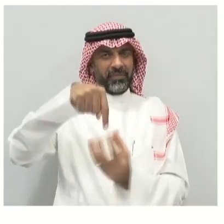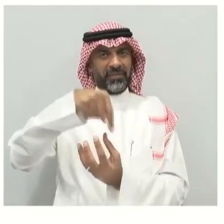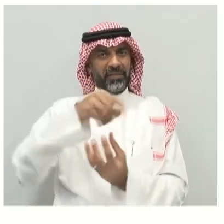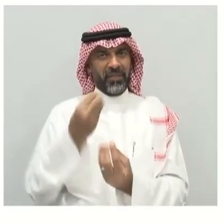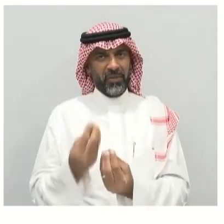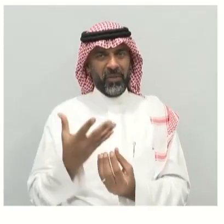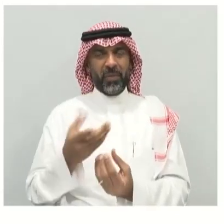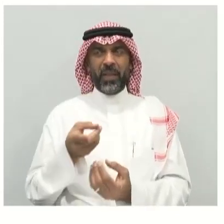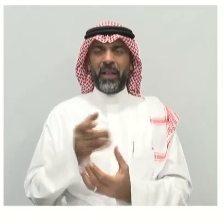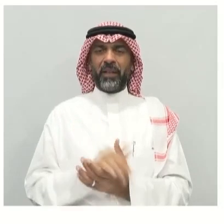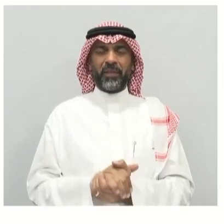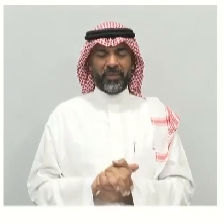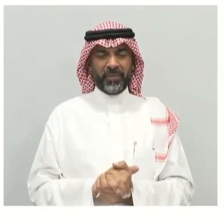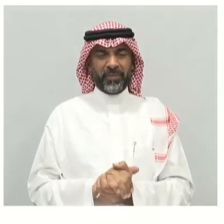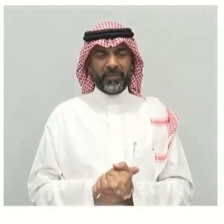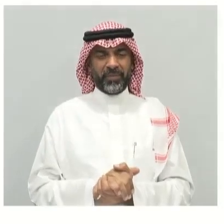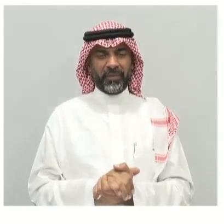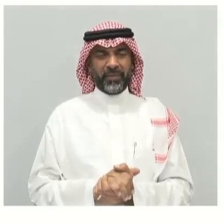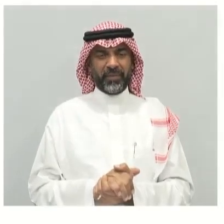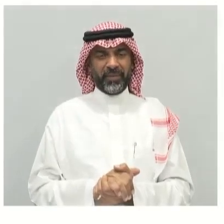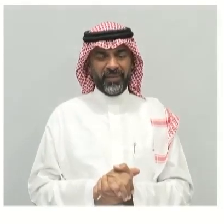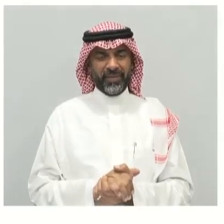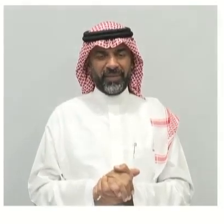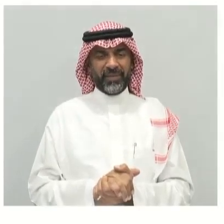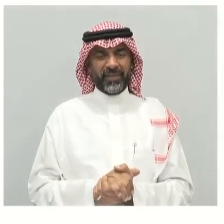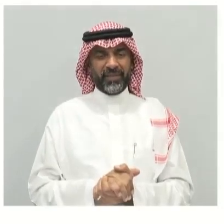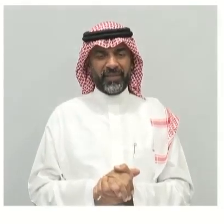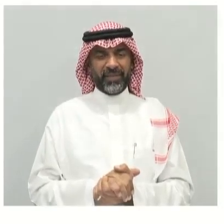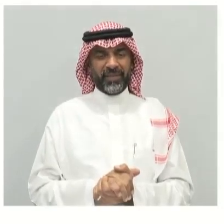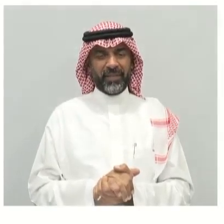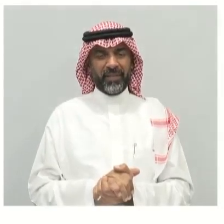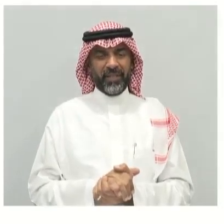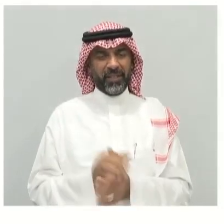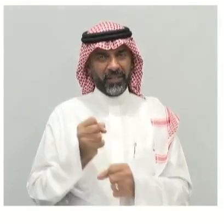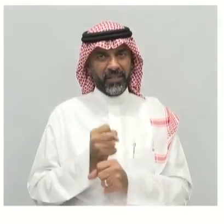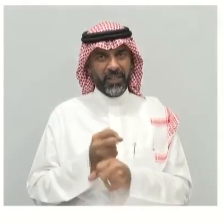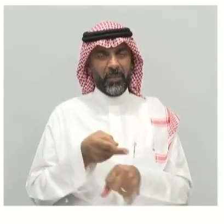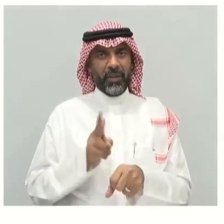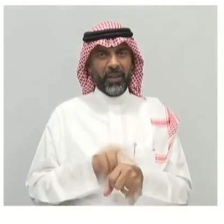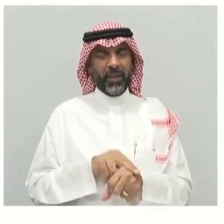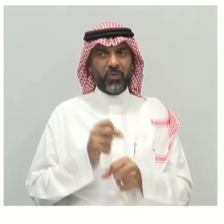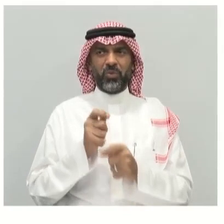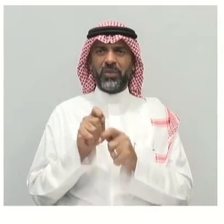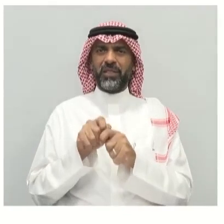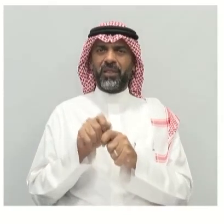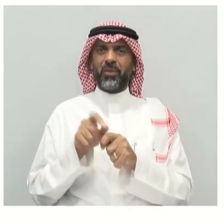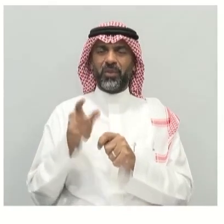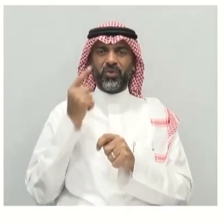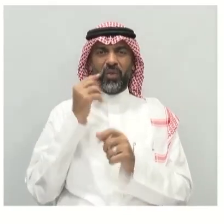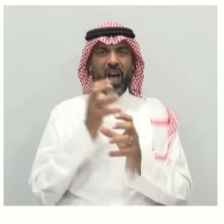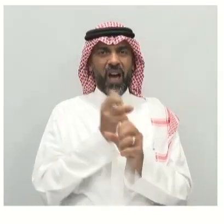النفايات اللي تخرج من البيت اخذوها واعادوا استخدامها وسووا لنا مثل